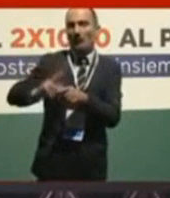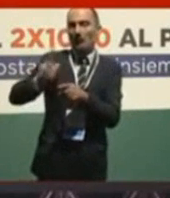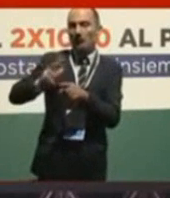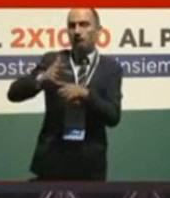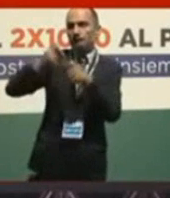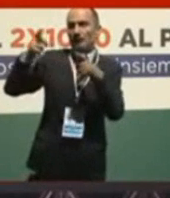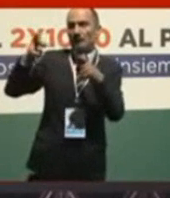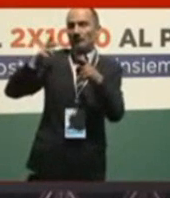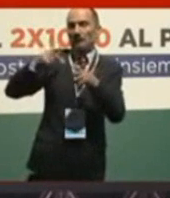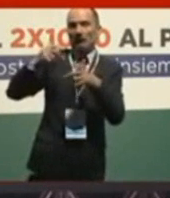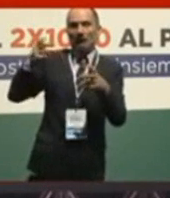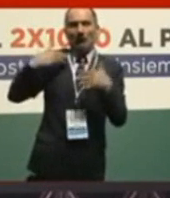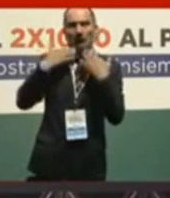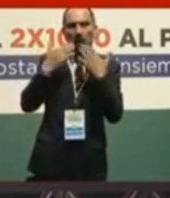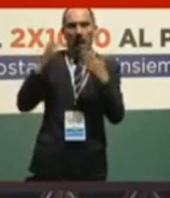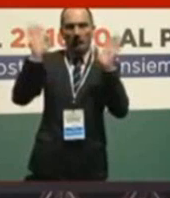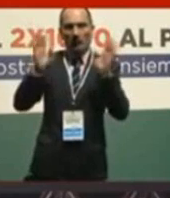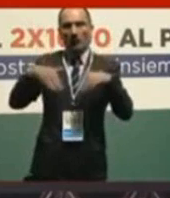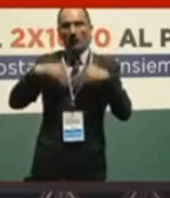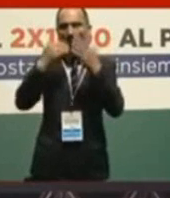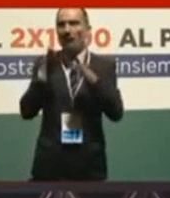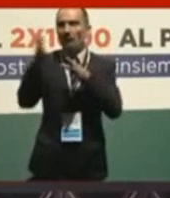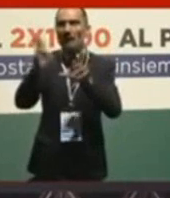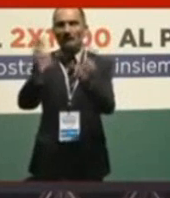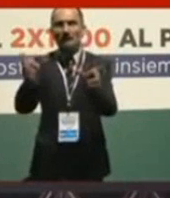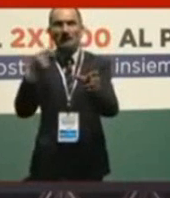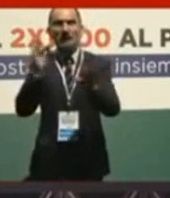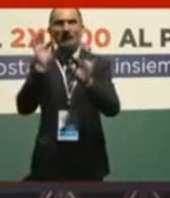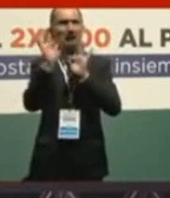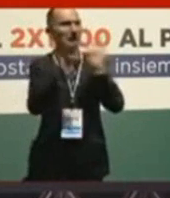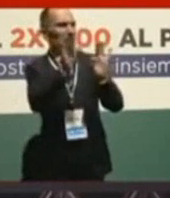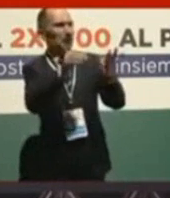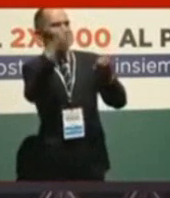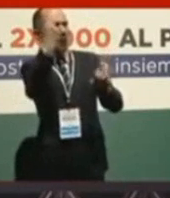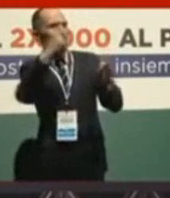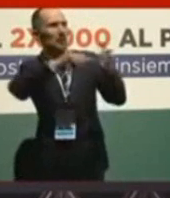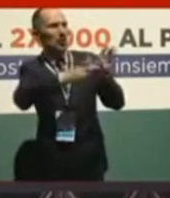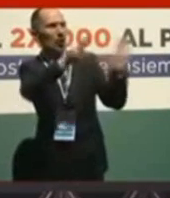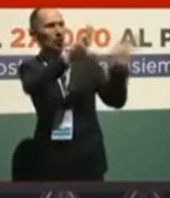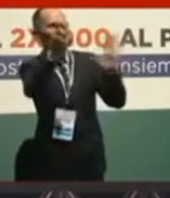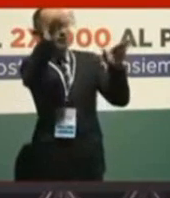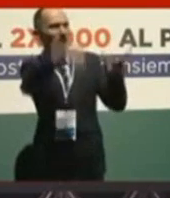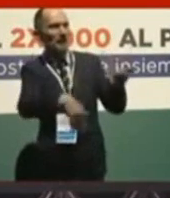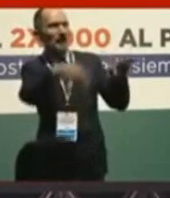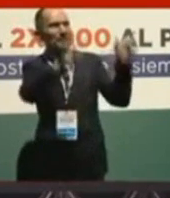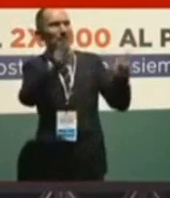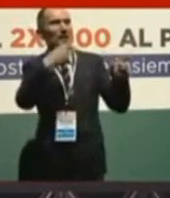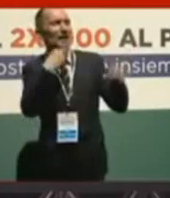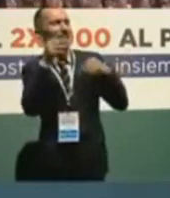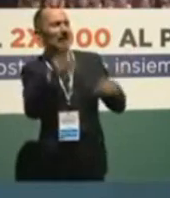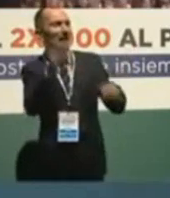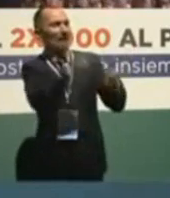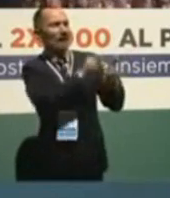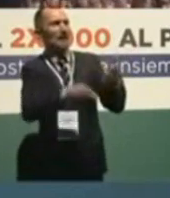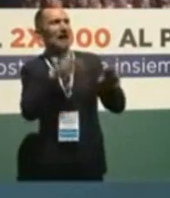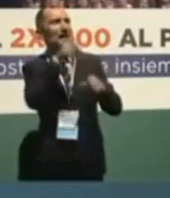del pericolo, va in televisione a ironizzare sul 1.800.000 persone che va a votare il candidato leader